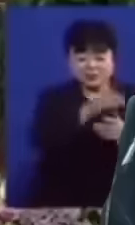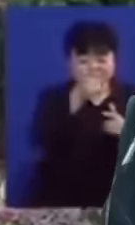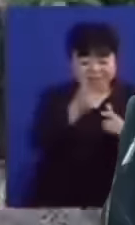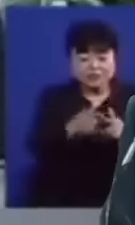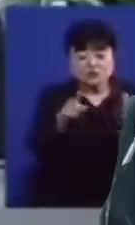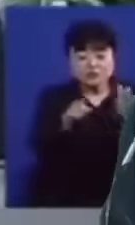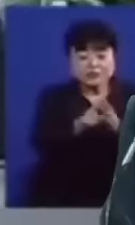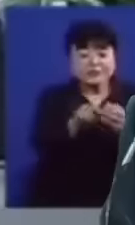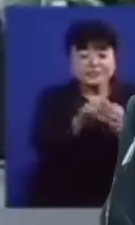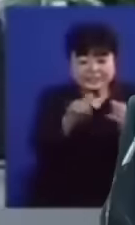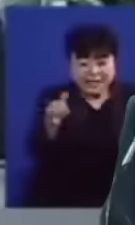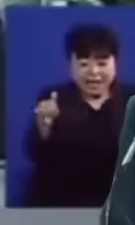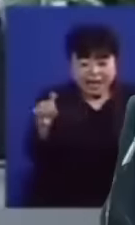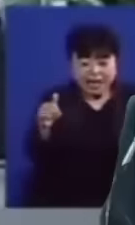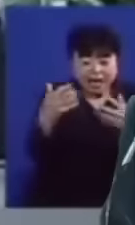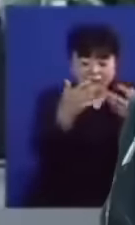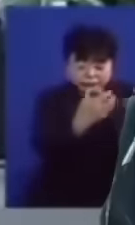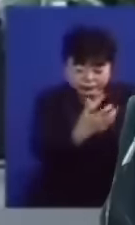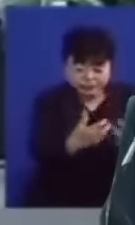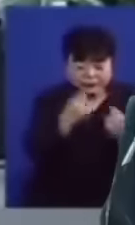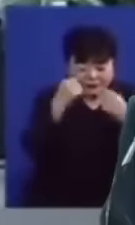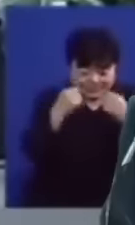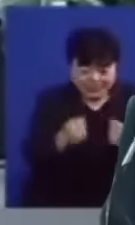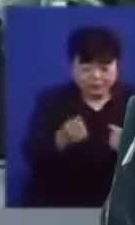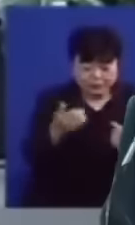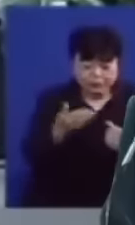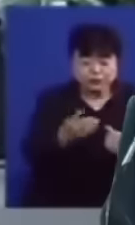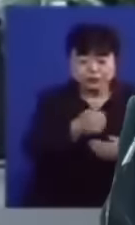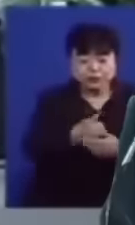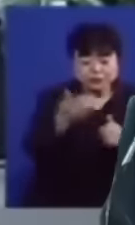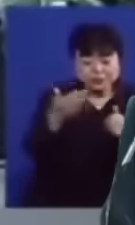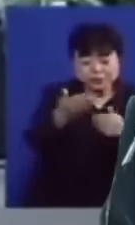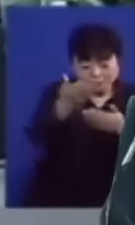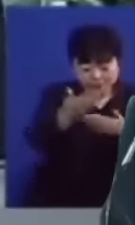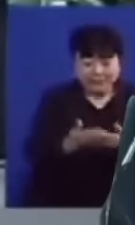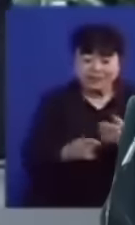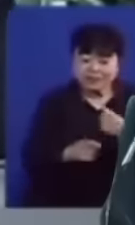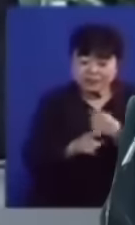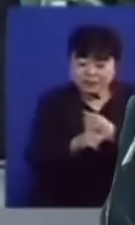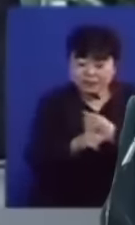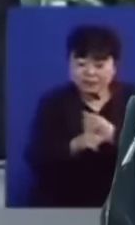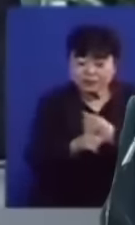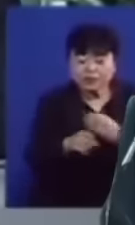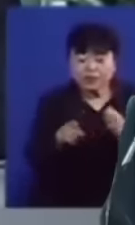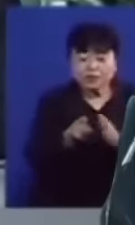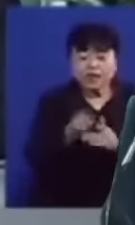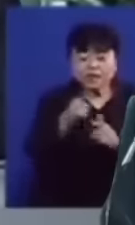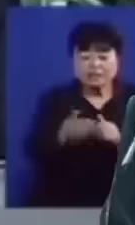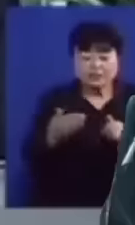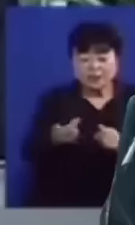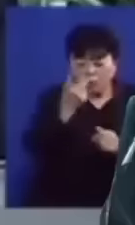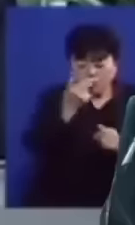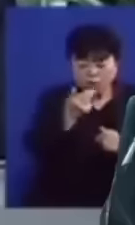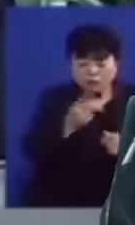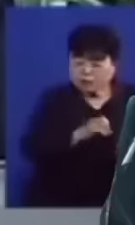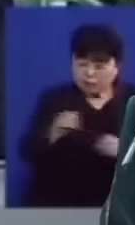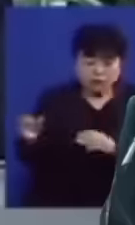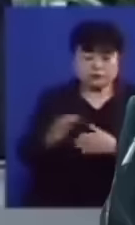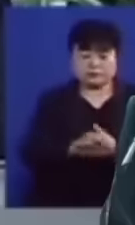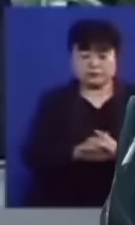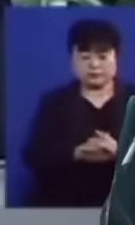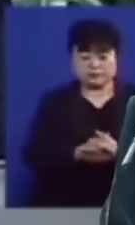예수 믿는 사람이 풍성한 삶을 주님께로부터 받는 이유는 이를 위해서 예수님이 목숨까지 버린